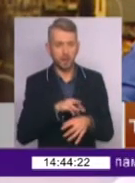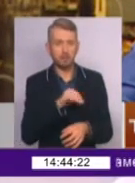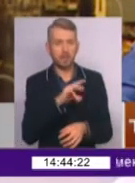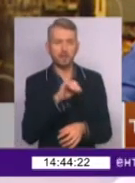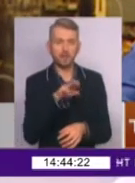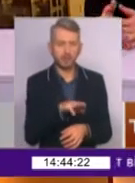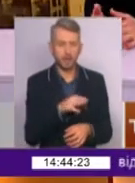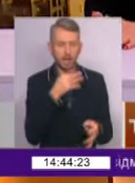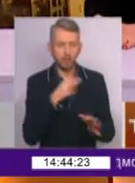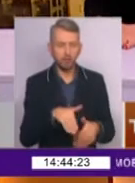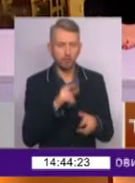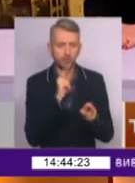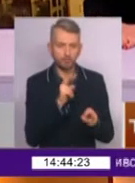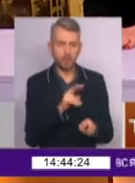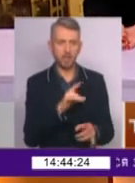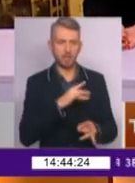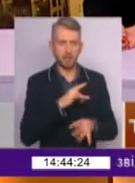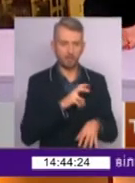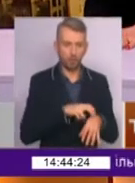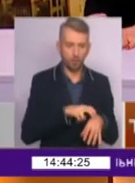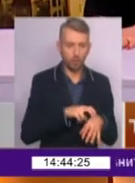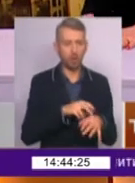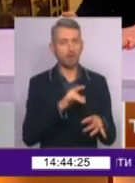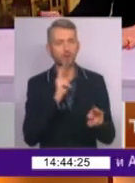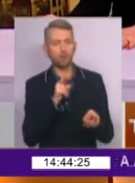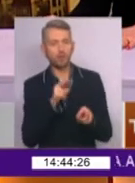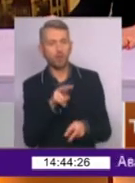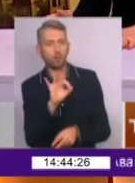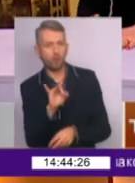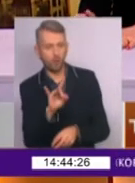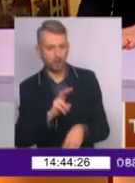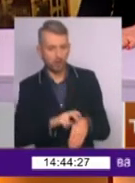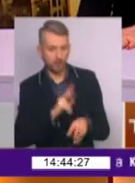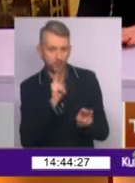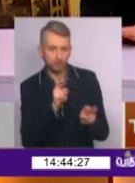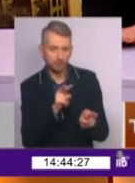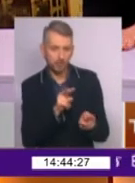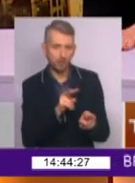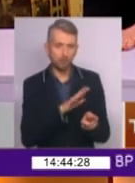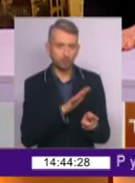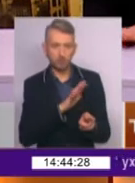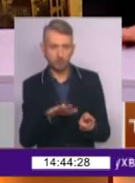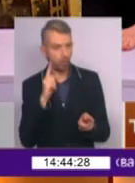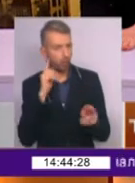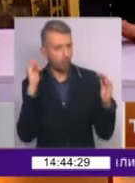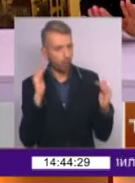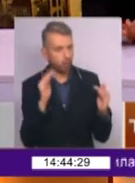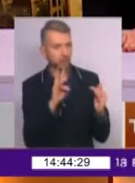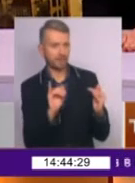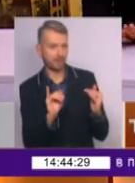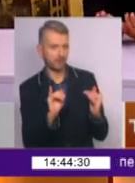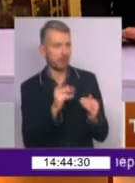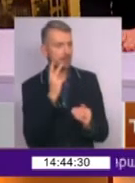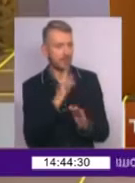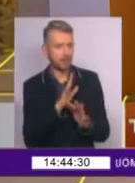рекомендовано спостереження невролога, спостереження лор-лікаря для моніторування, чи це відбулося, чи ні. Це не завжди відбувається. Треба